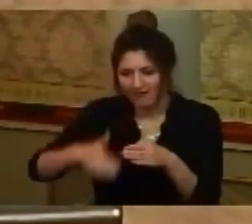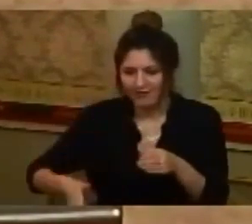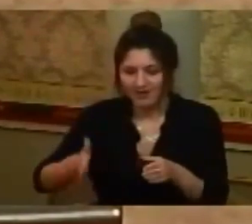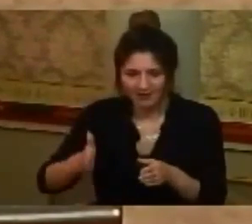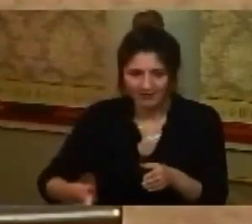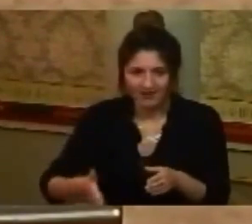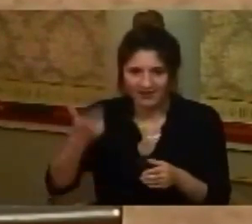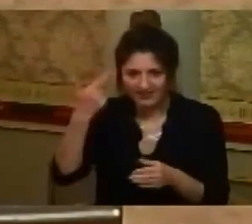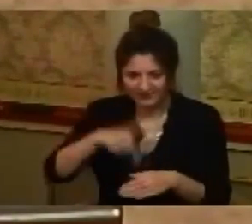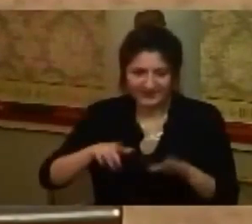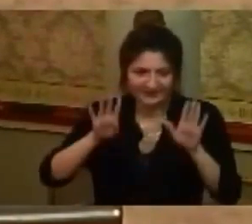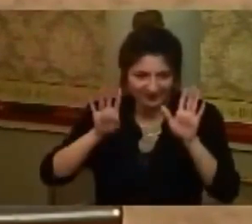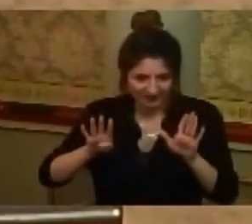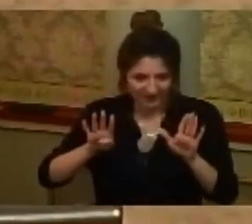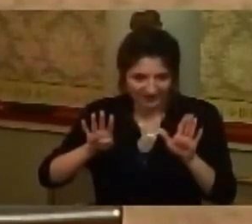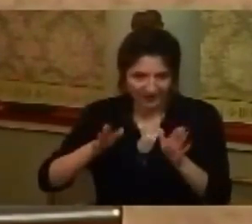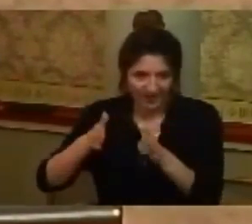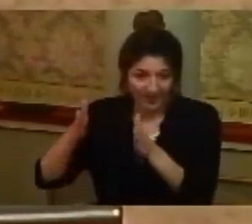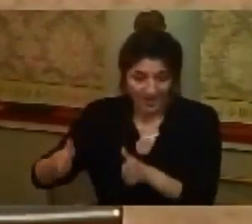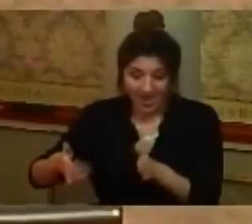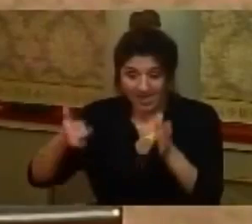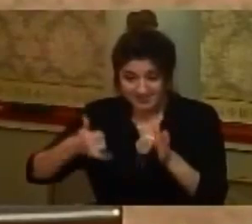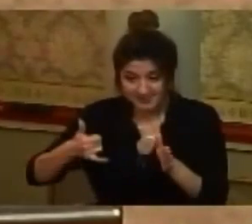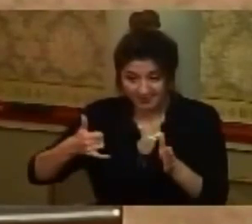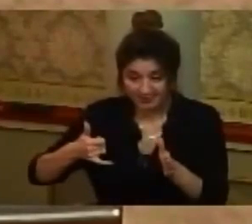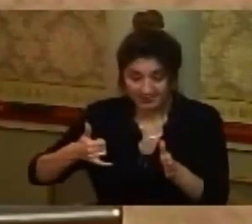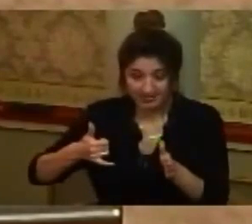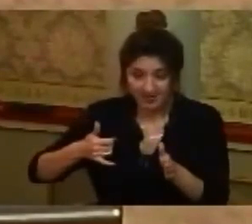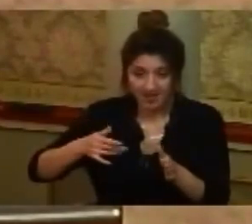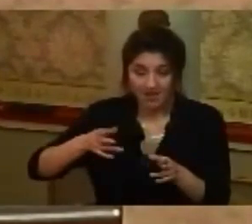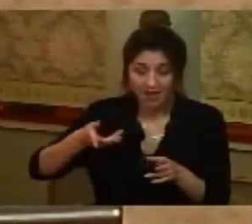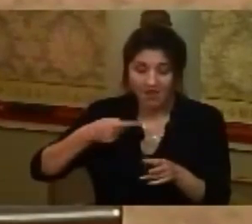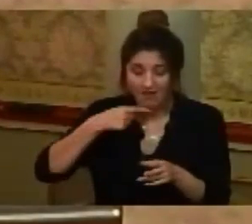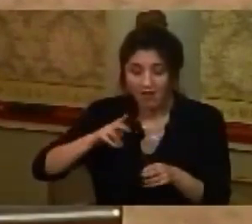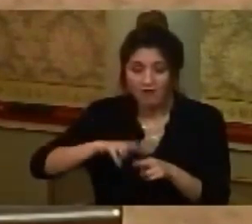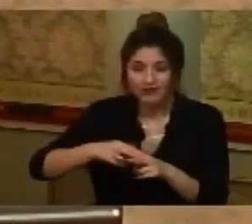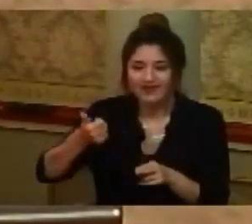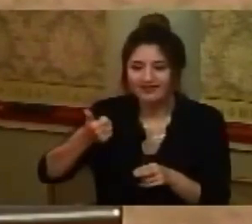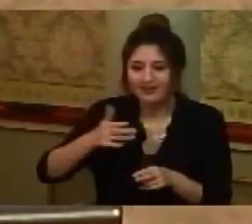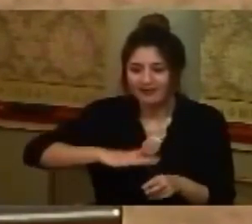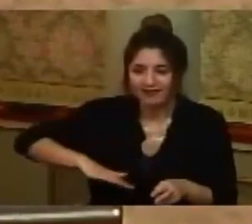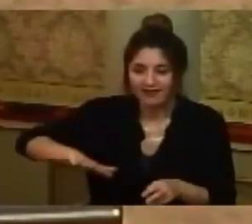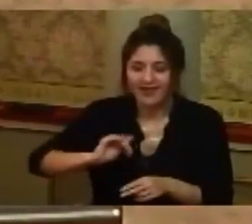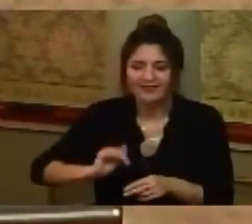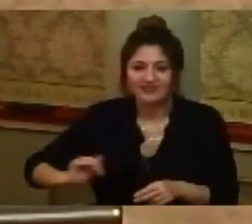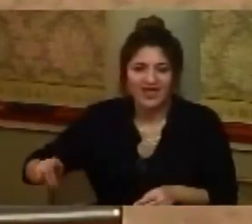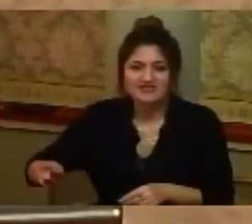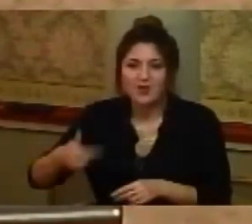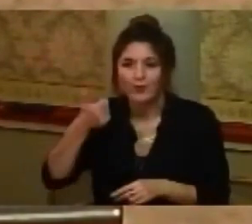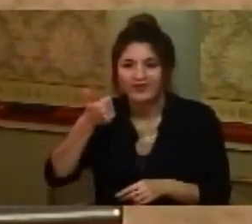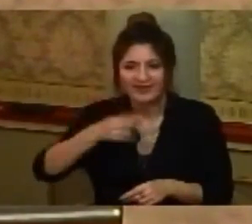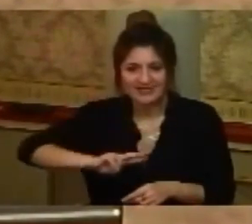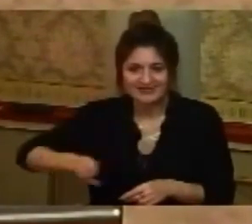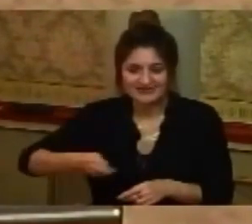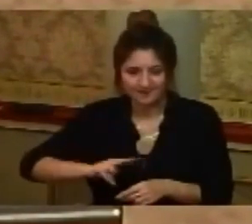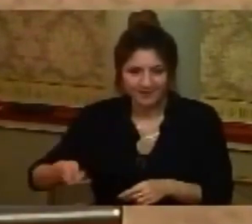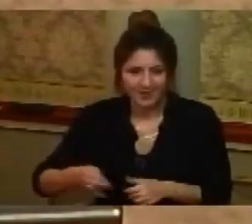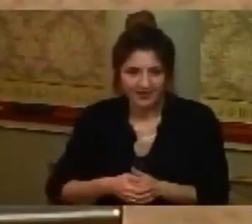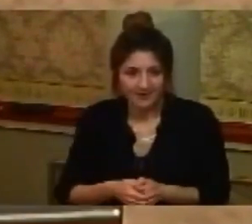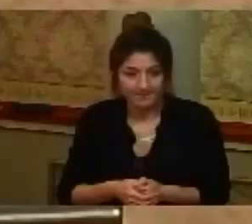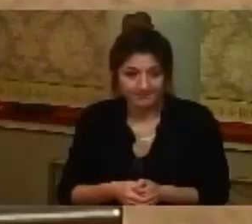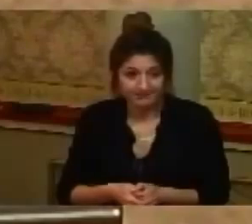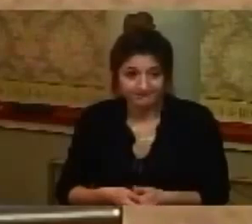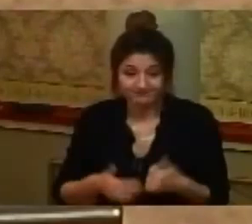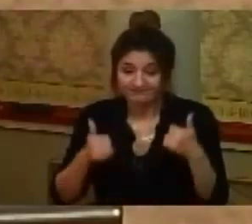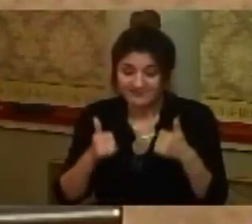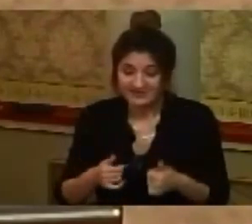završio 2009. Sva djeca će biti u jednoj smjeni. Sad vidimo da to